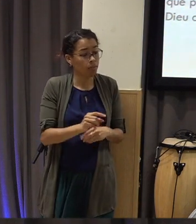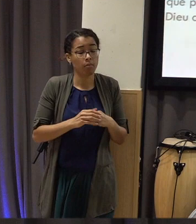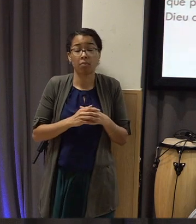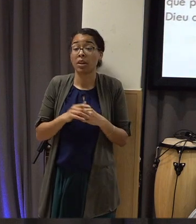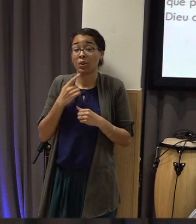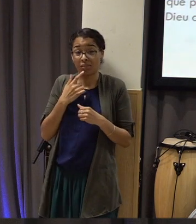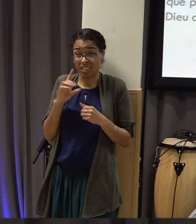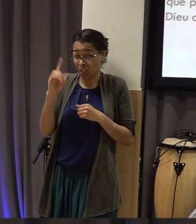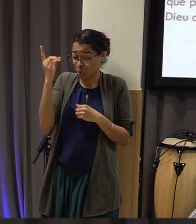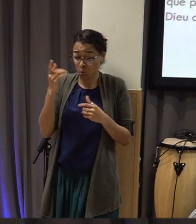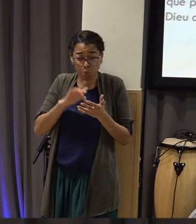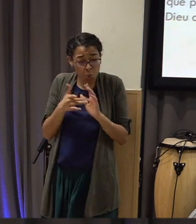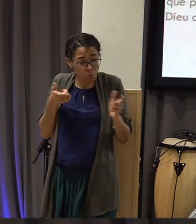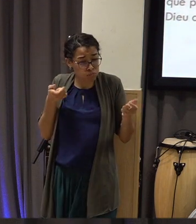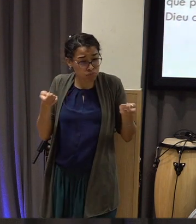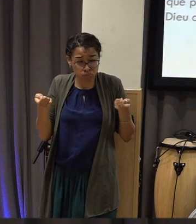toutes choses.